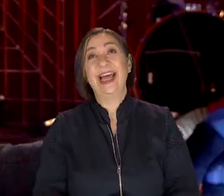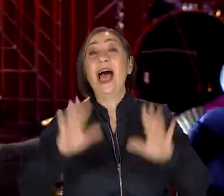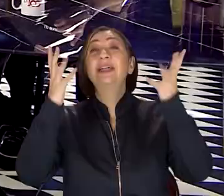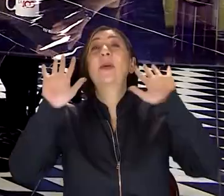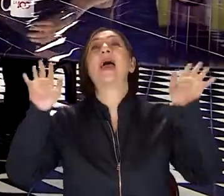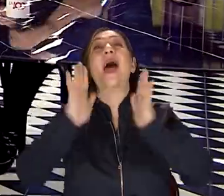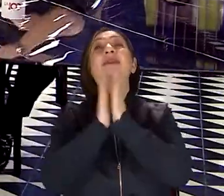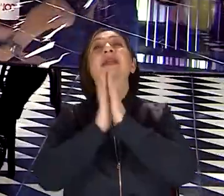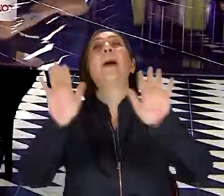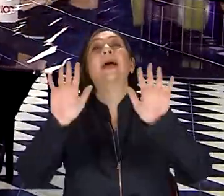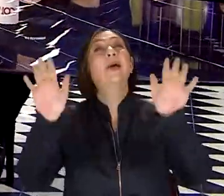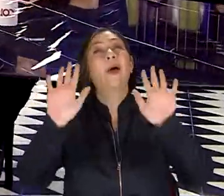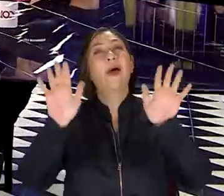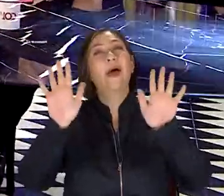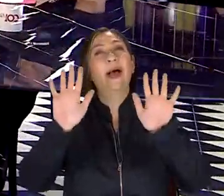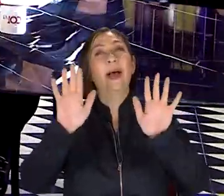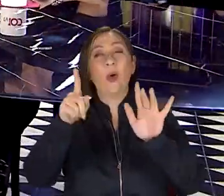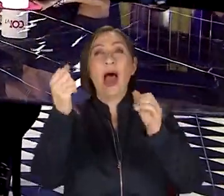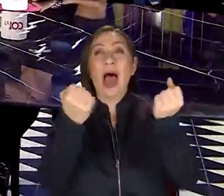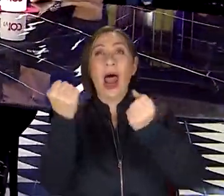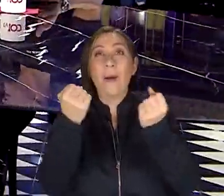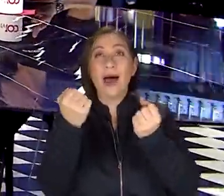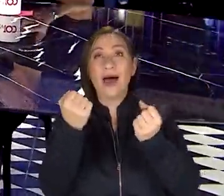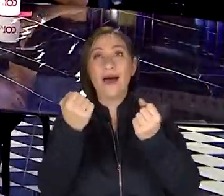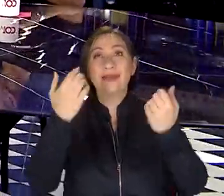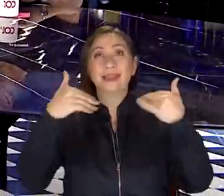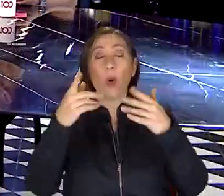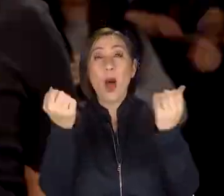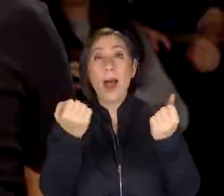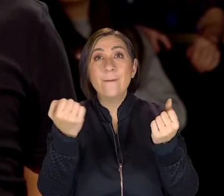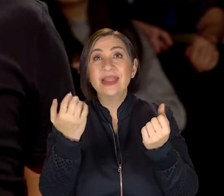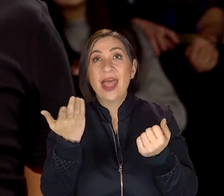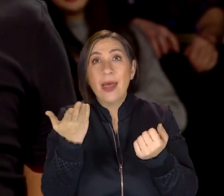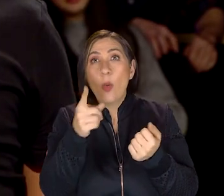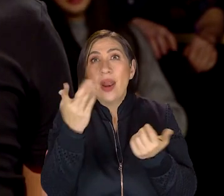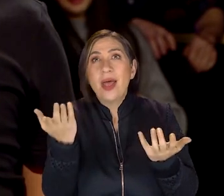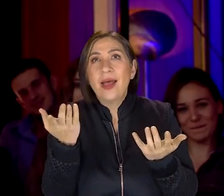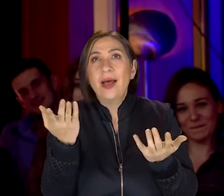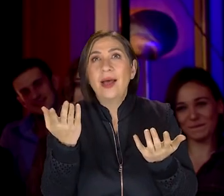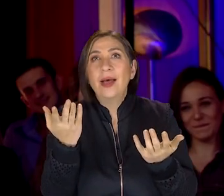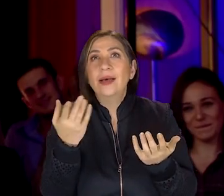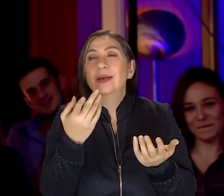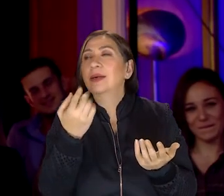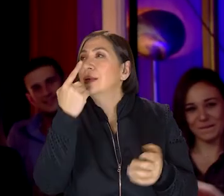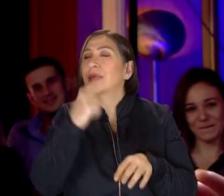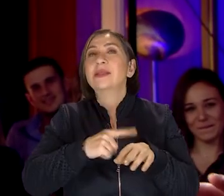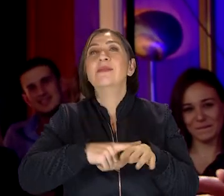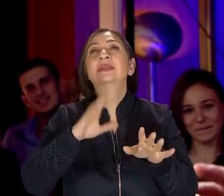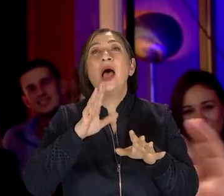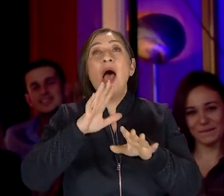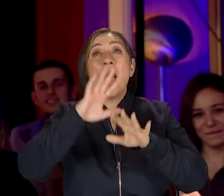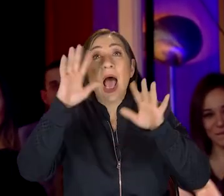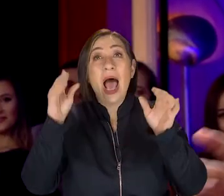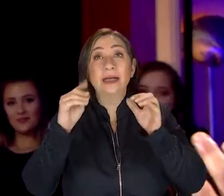Alkışlamayın, alkışlamayın, öyle bir şey yok. Peki şey yok. Araba dansı. Araba abi, ne olacak araba? Araba ya? Nedir abi o? Bilmiyorum yani. Neydi o araba?